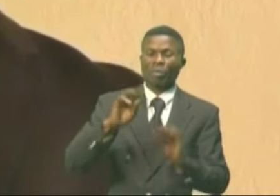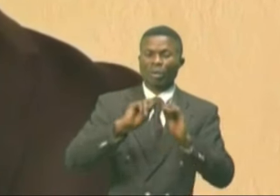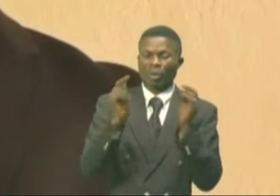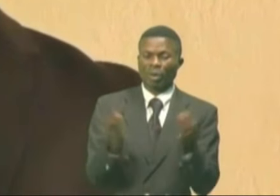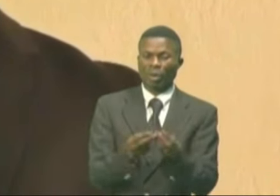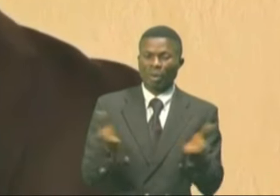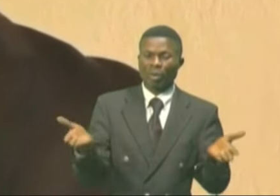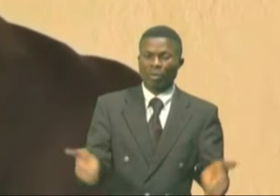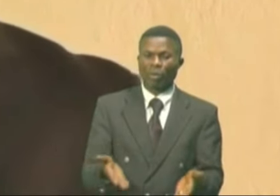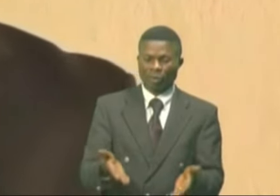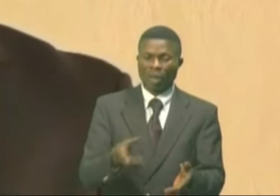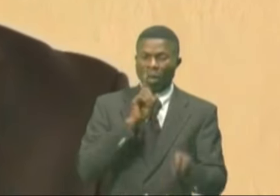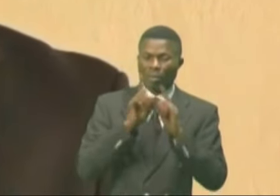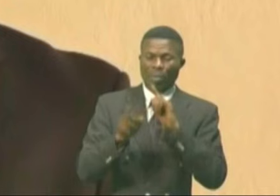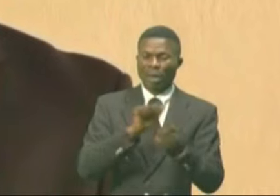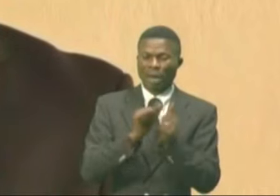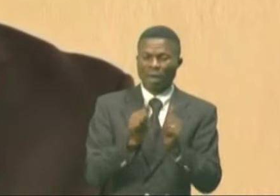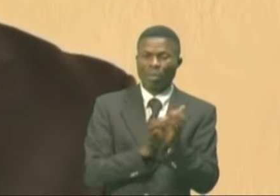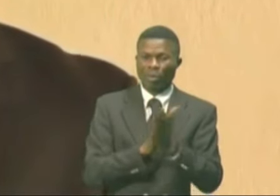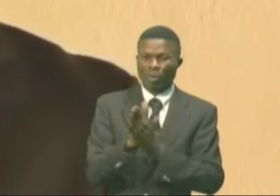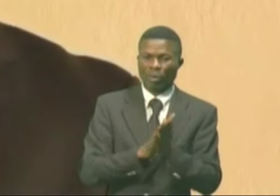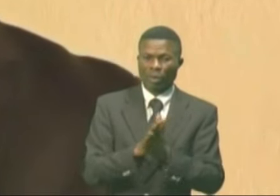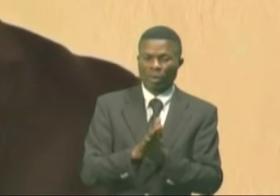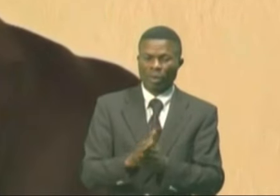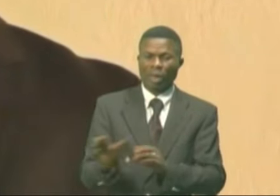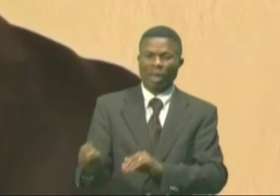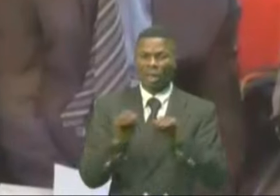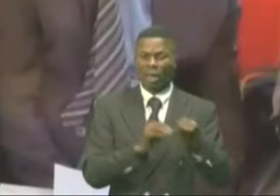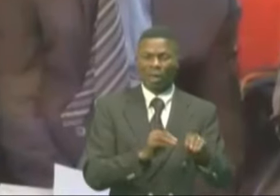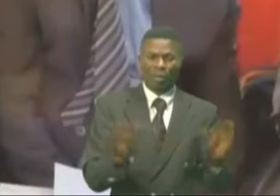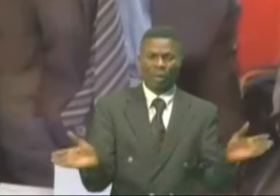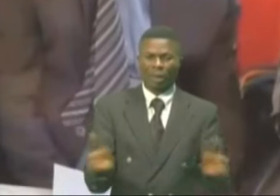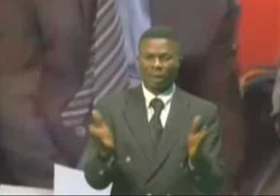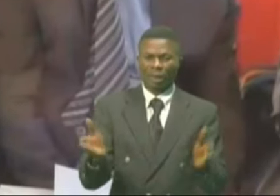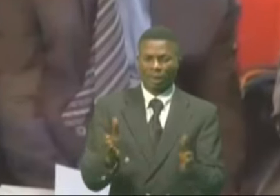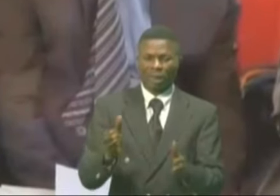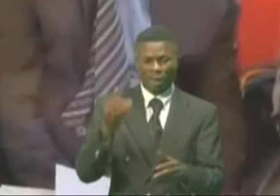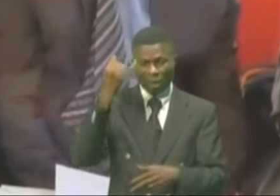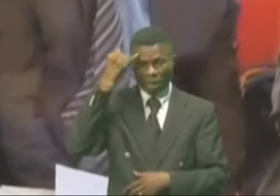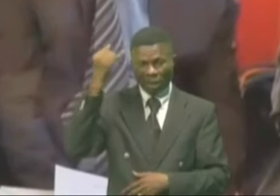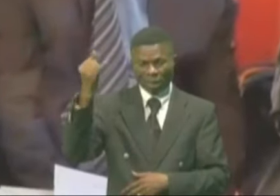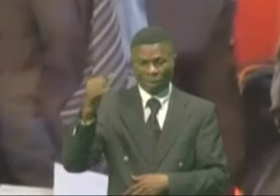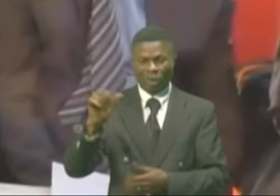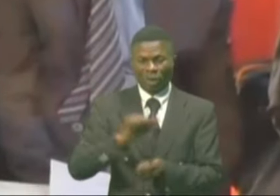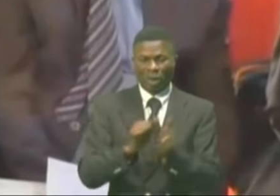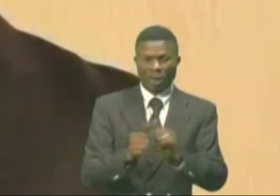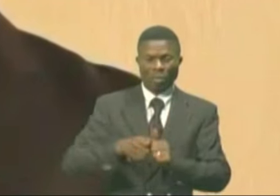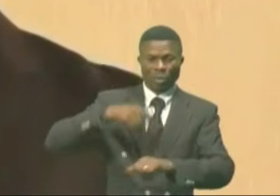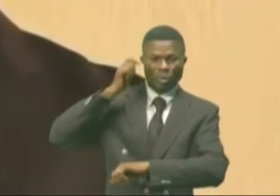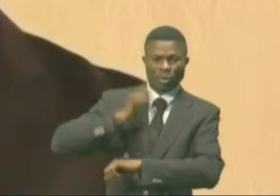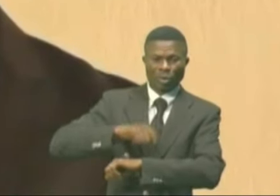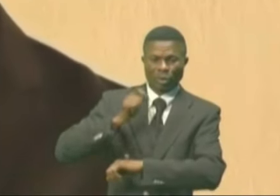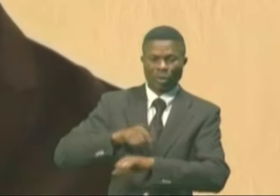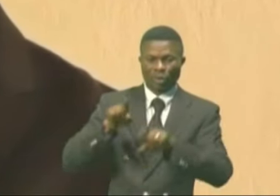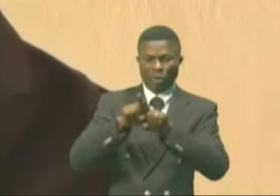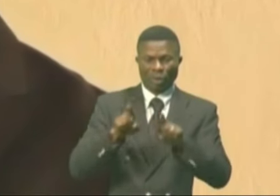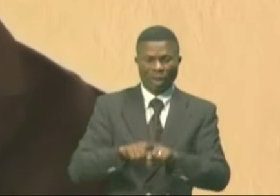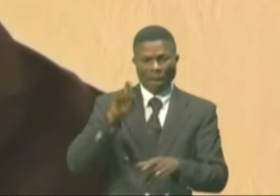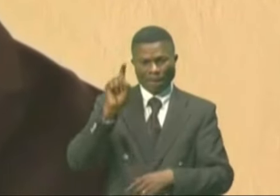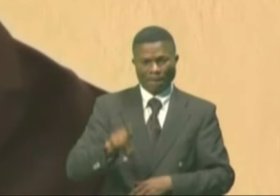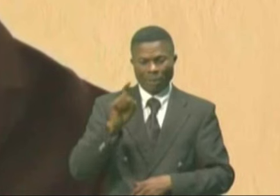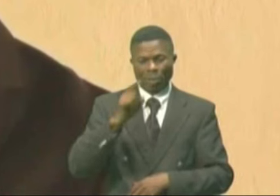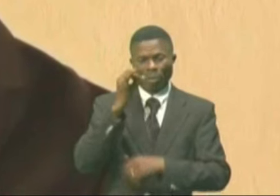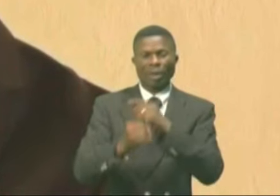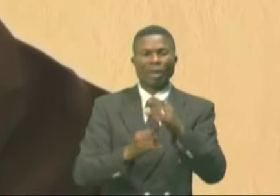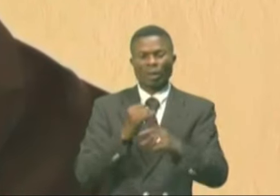des questions relatives à la mise en œuvre et au renforcement du DIH par le secteur judiciaire, ainsi que des besoins de